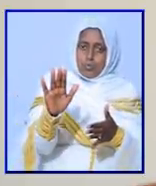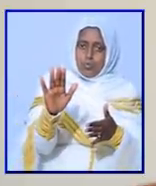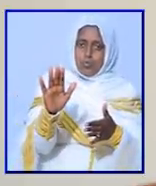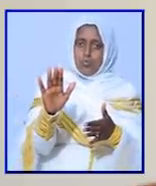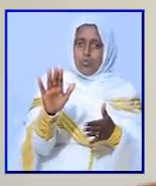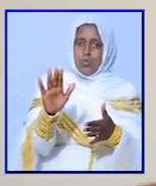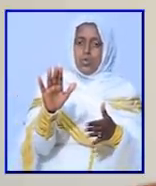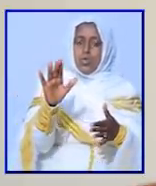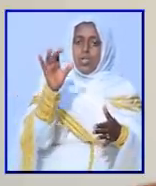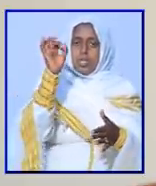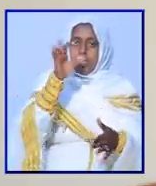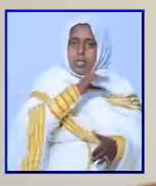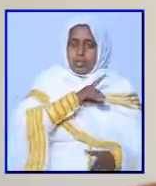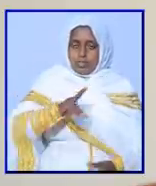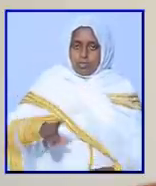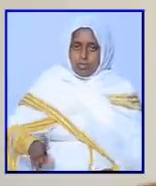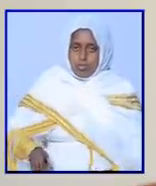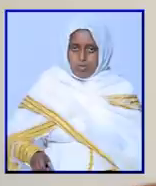ስጋሁ